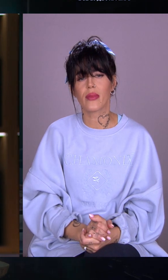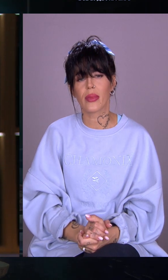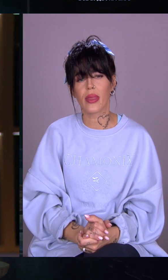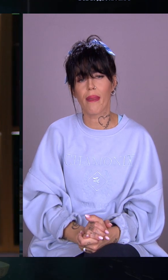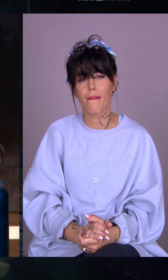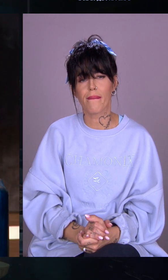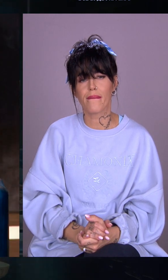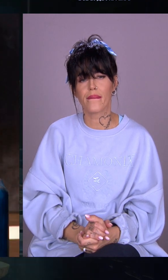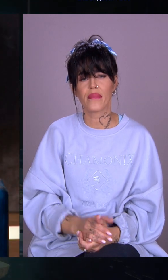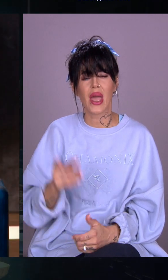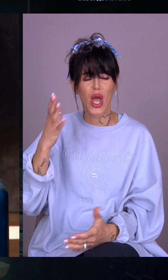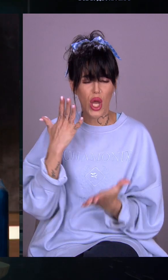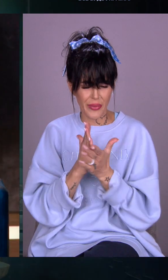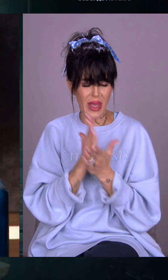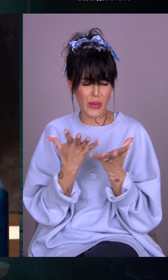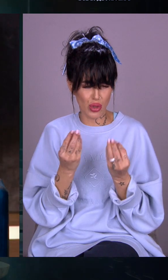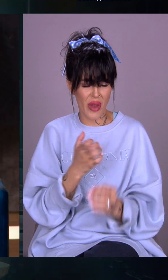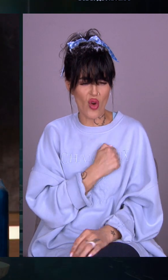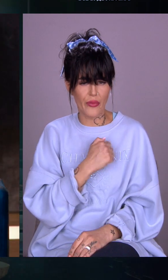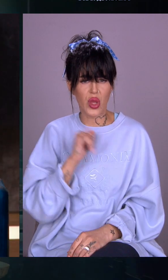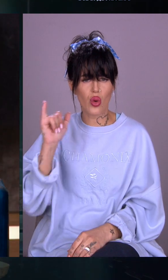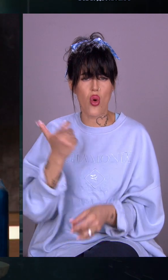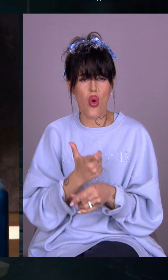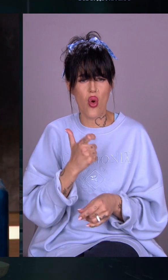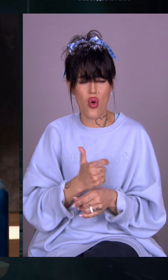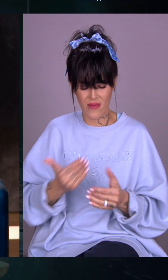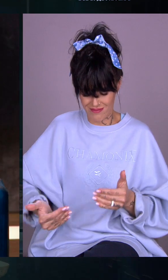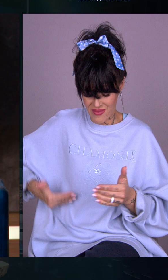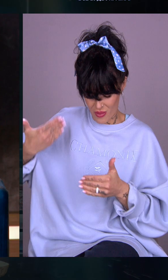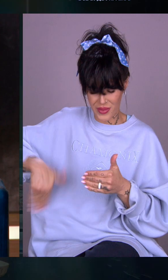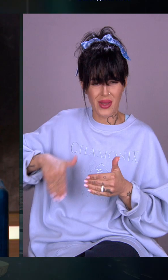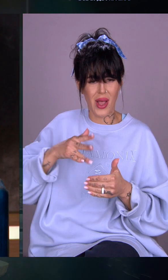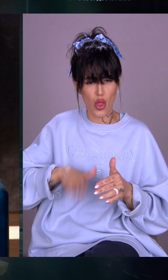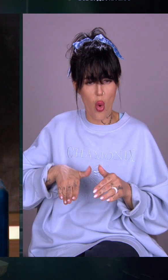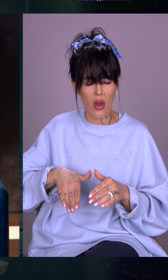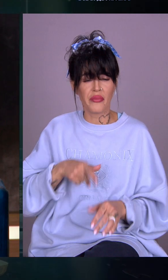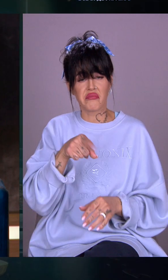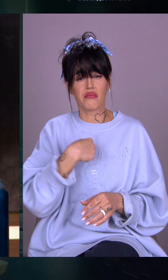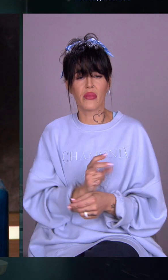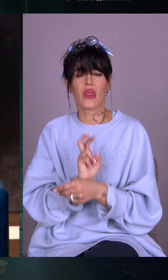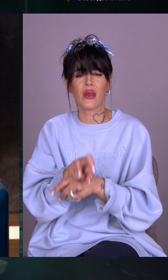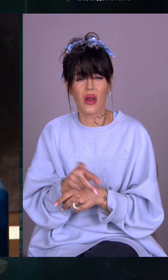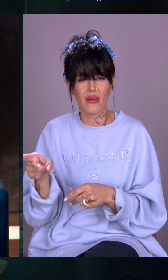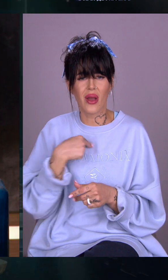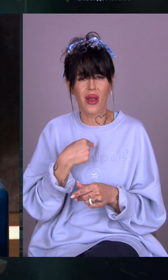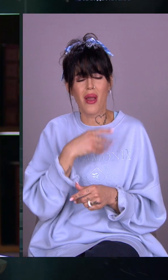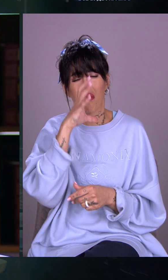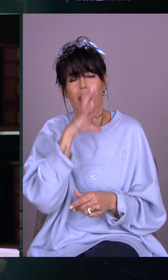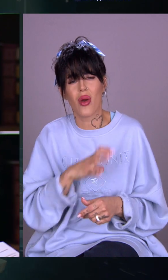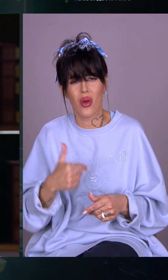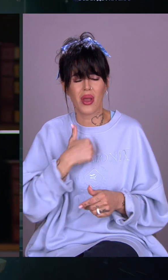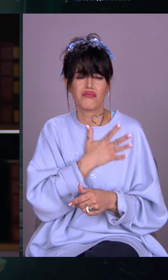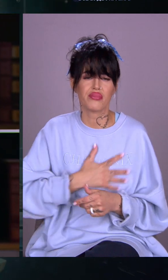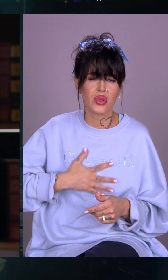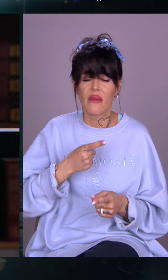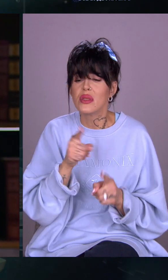в Давінчі воює, він в нього висока ампутація, дуже висока. І я коли прийшов до нього в лікарню, він каже: братик, мені дуже погано, я дуже переживаю.